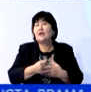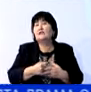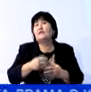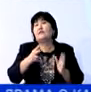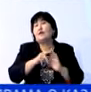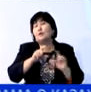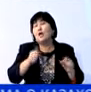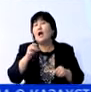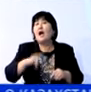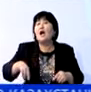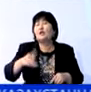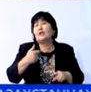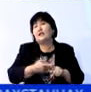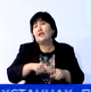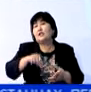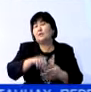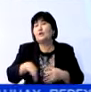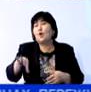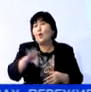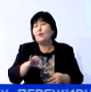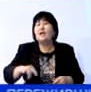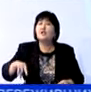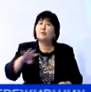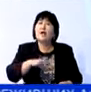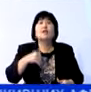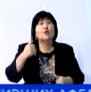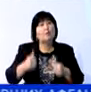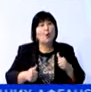школы, от района и дальше представить область на республиканском конкурсе.